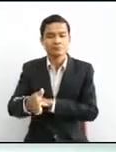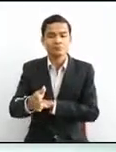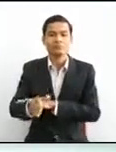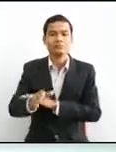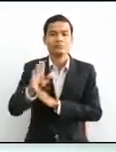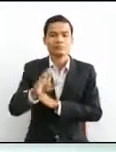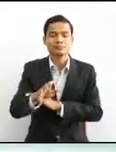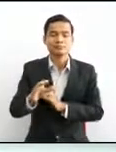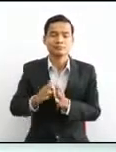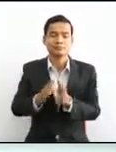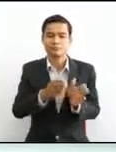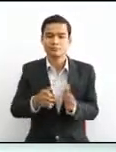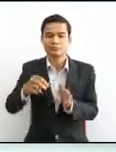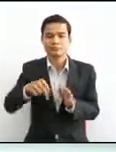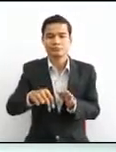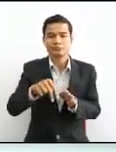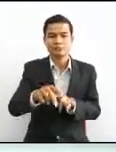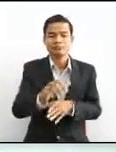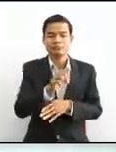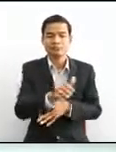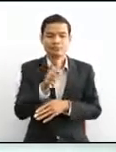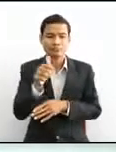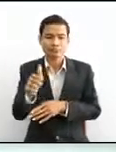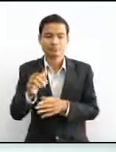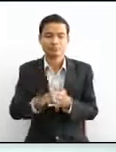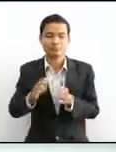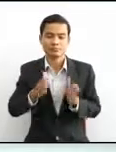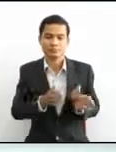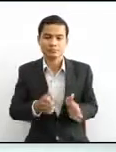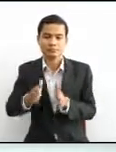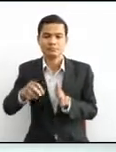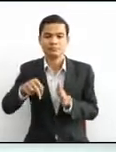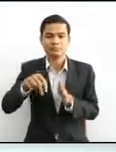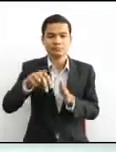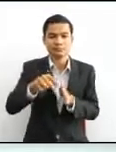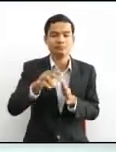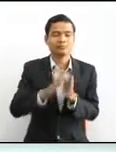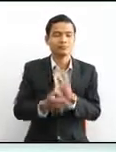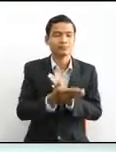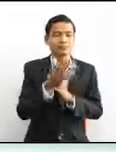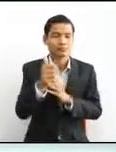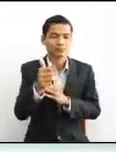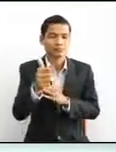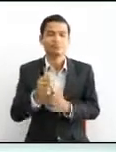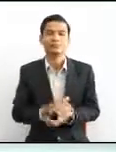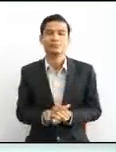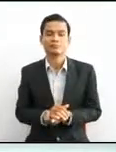lê chanh chóp nó ta bán o lê chanh chóp nó ta bán